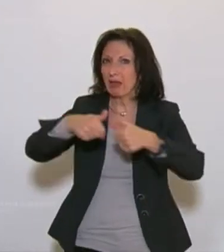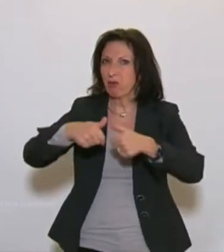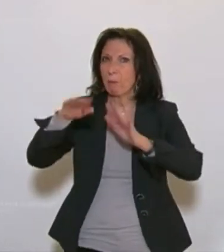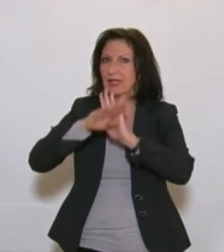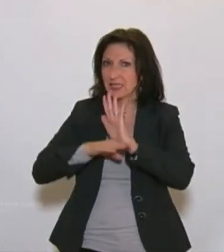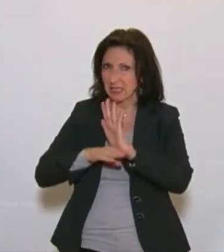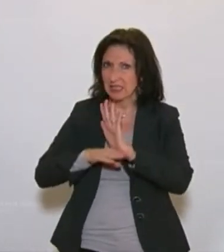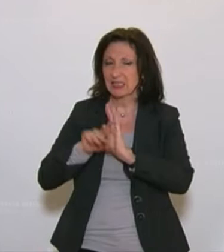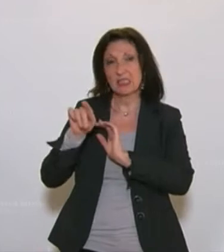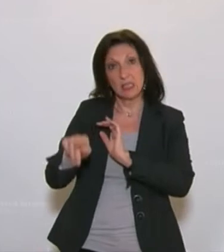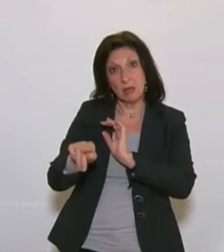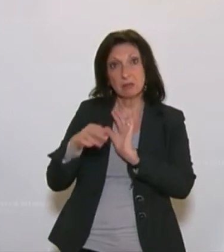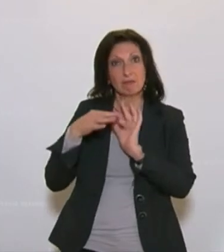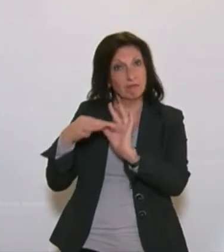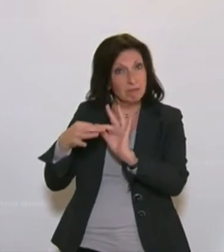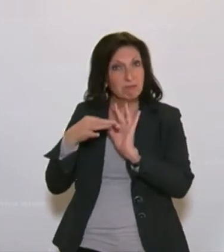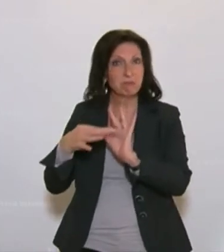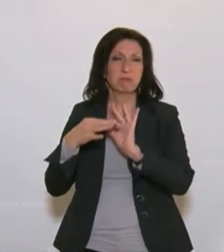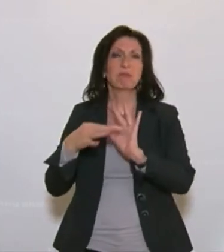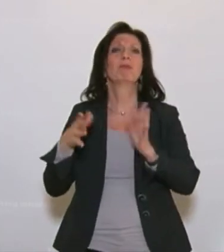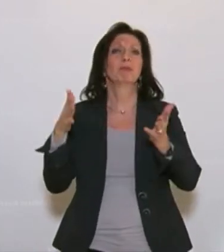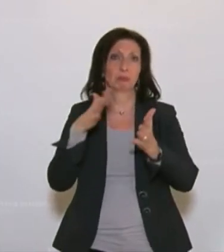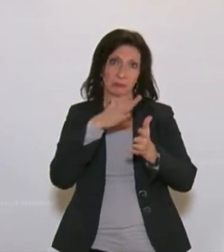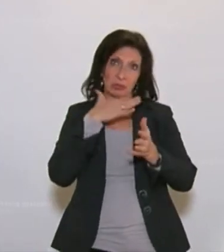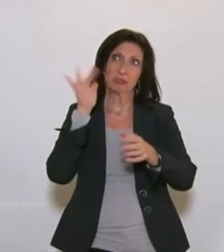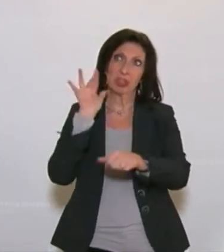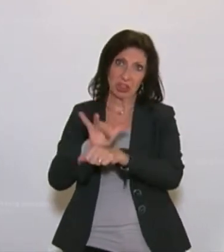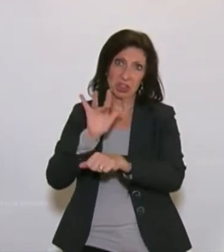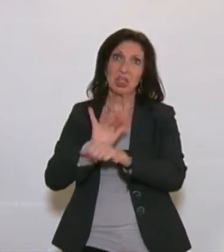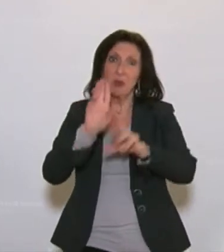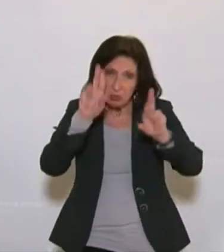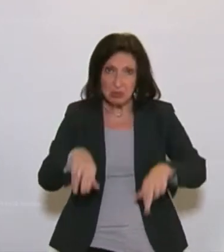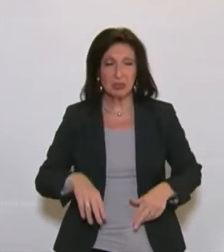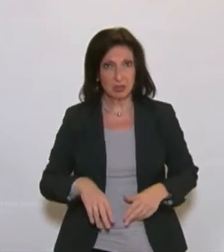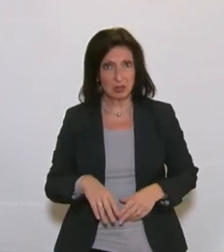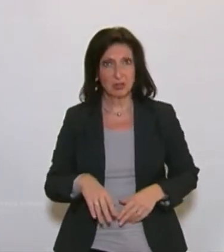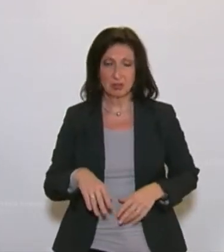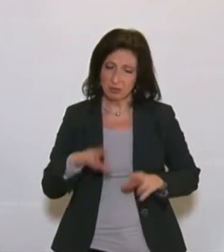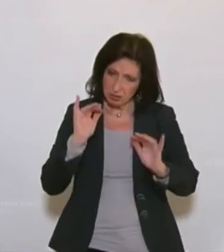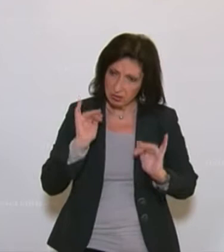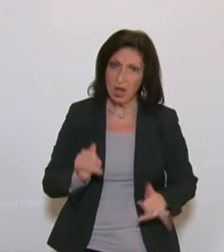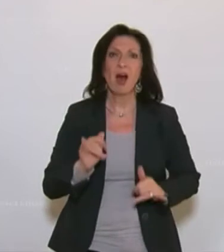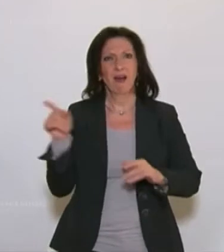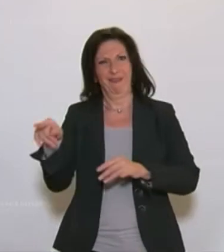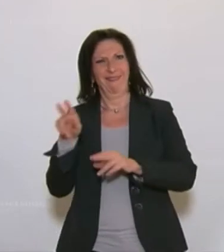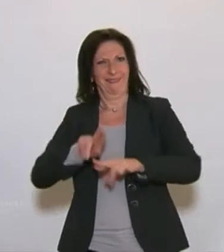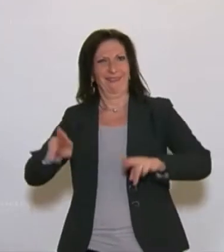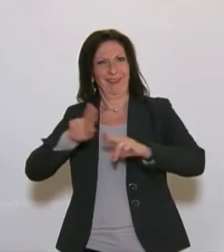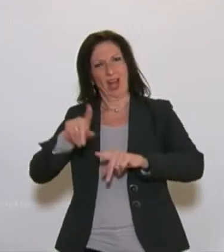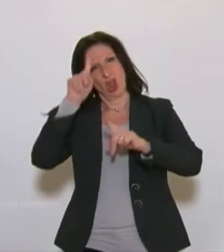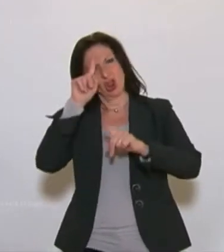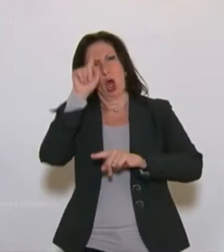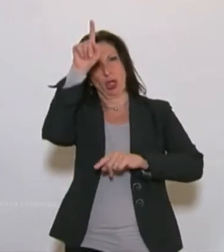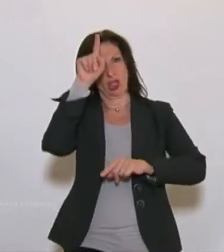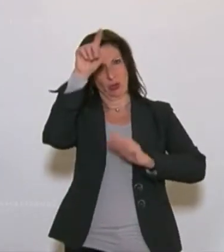der eben angelehnt ist am viel kritisierten und zu Recht kritisierten Netz-DG in Deutschland. Es ist hier nämlich so,